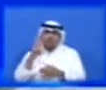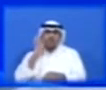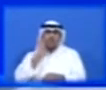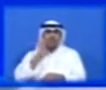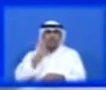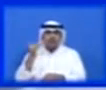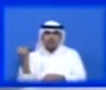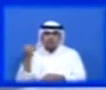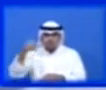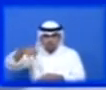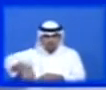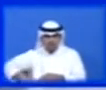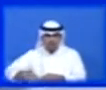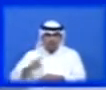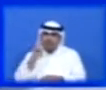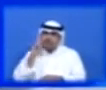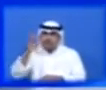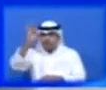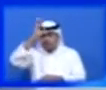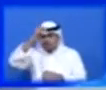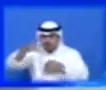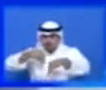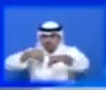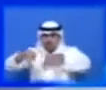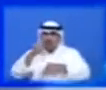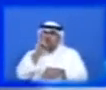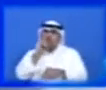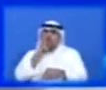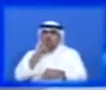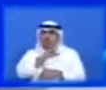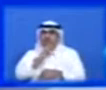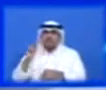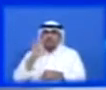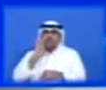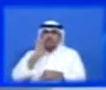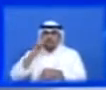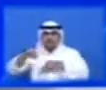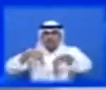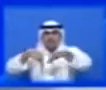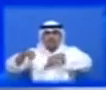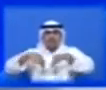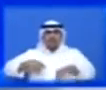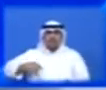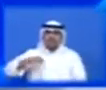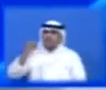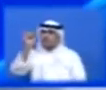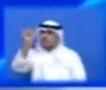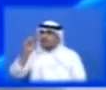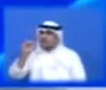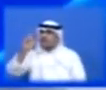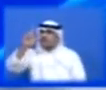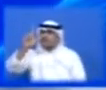الإجراءات المرورية والأمنية والطرق التي سيتم إغلاقها طريق الملك فيصل من المطار